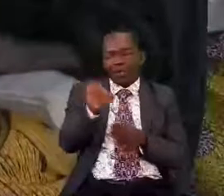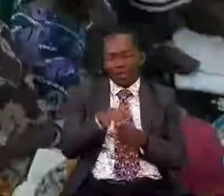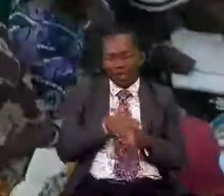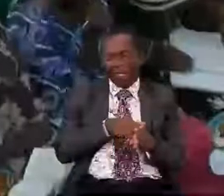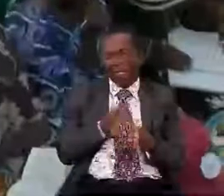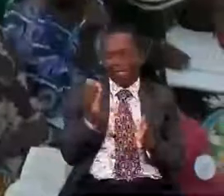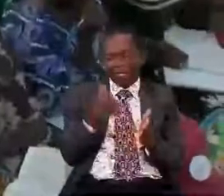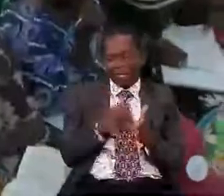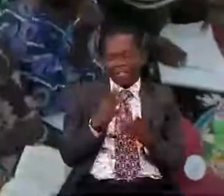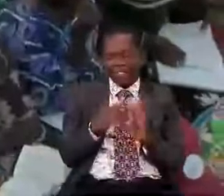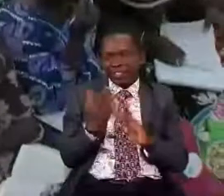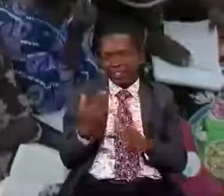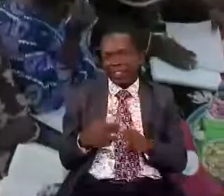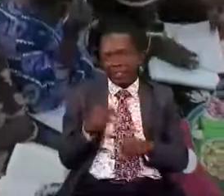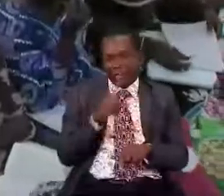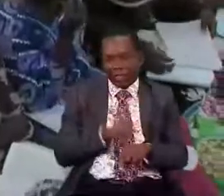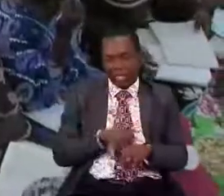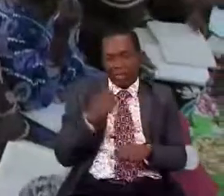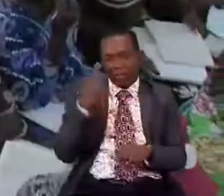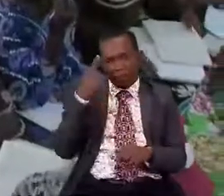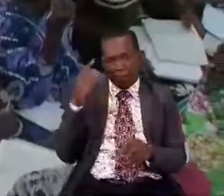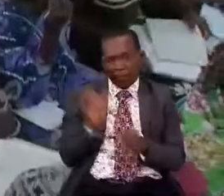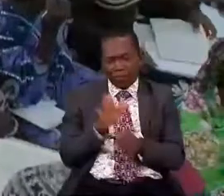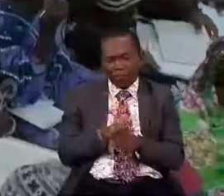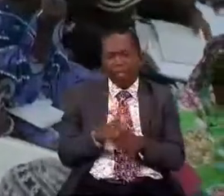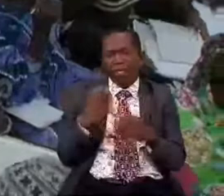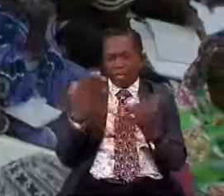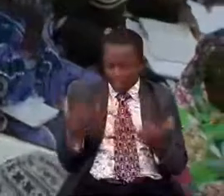L'heure de l'accomplissement est venue maintenant. Et le Seigneur